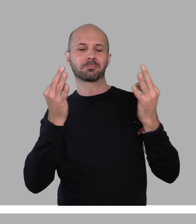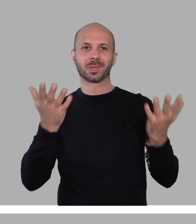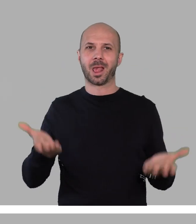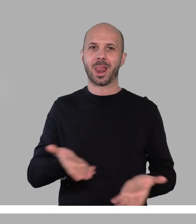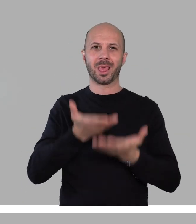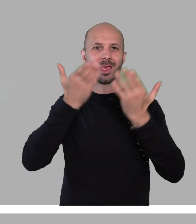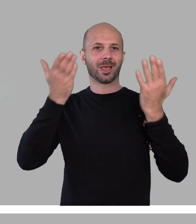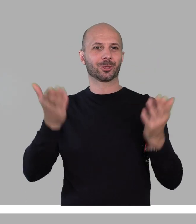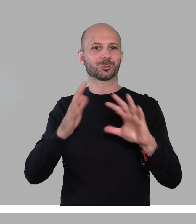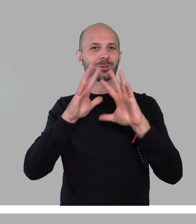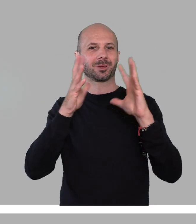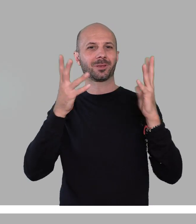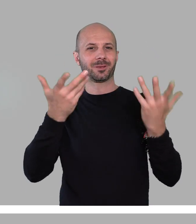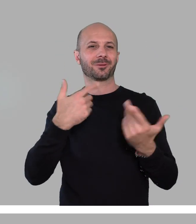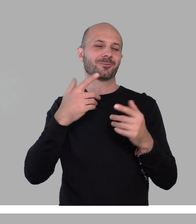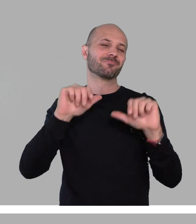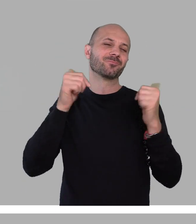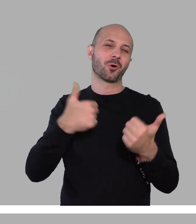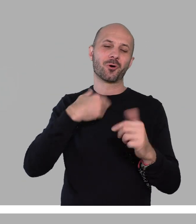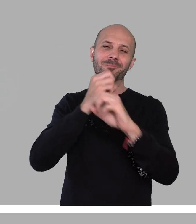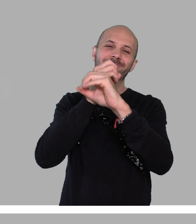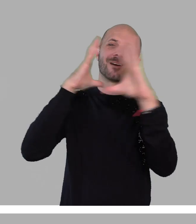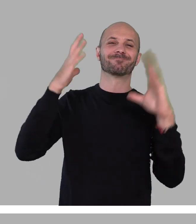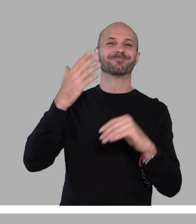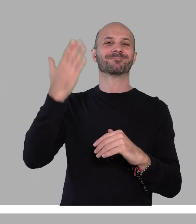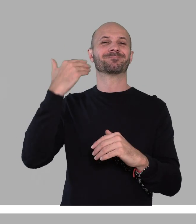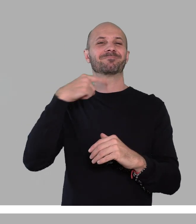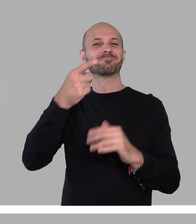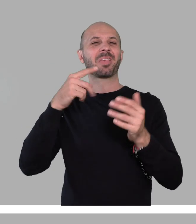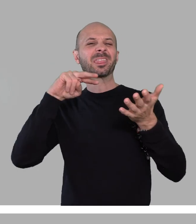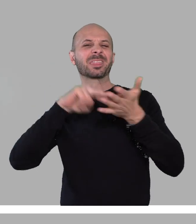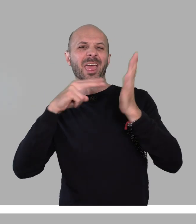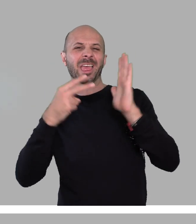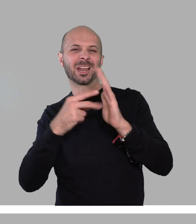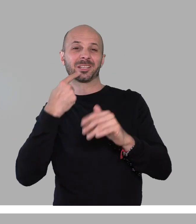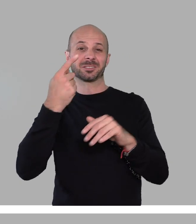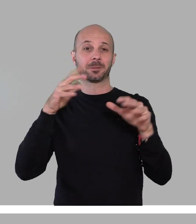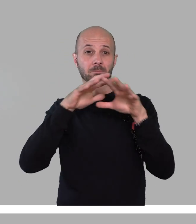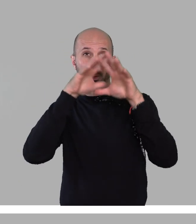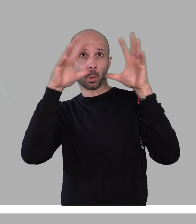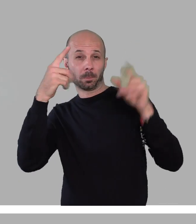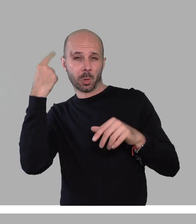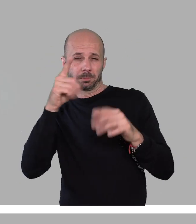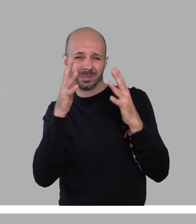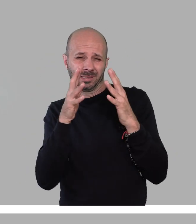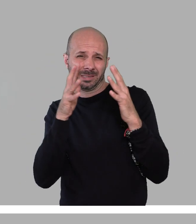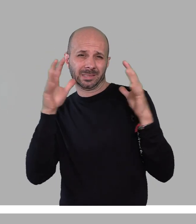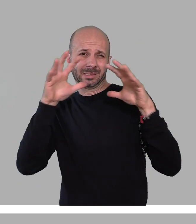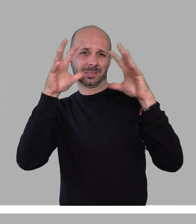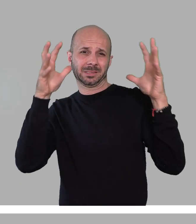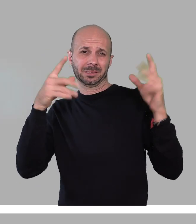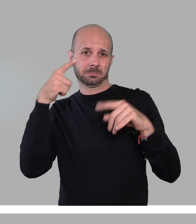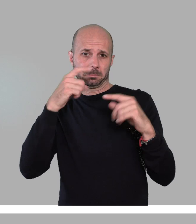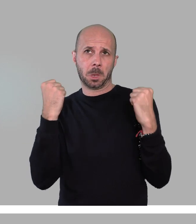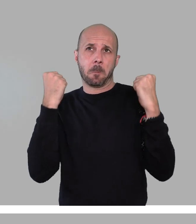il tutto, tanto che si dice che allora i tecnici dicevano che questa cupola così grande non avrebbe retto